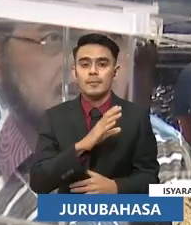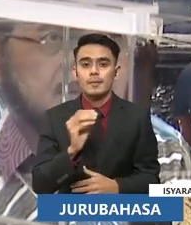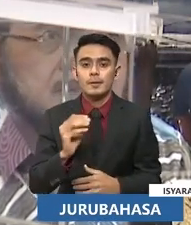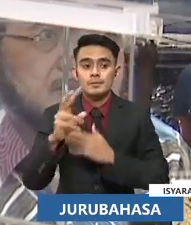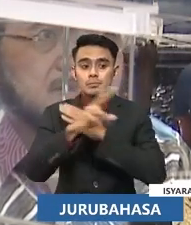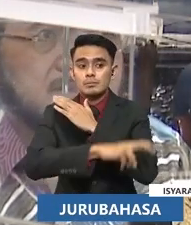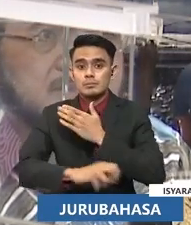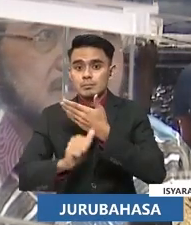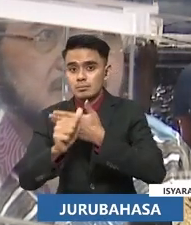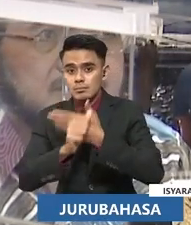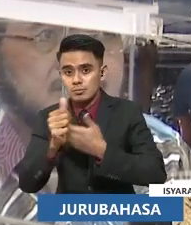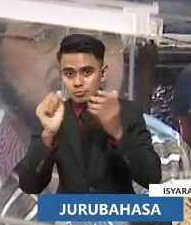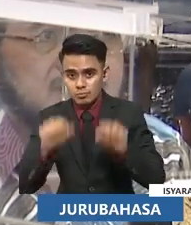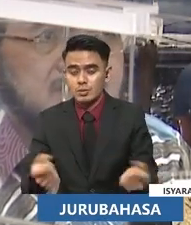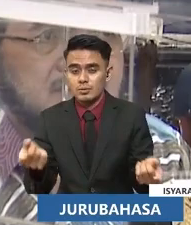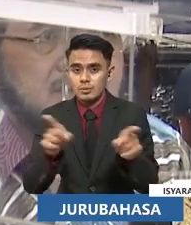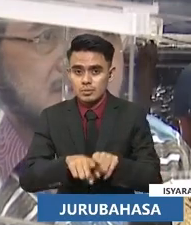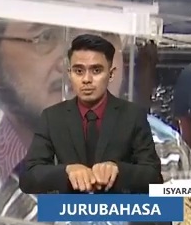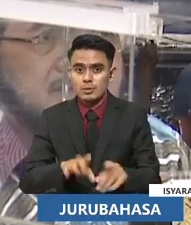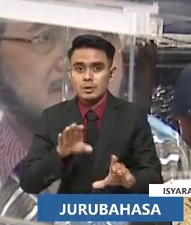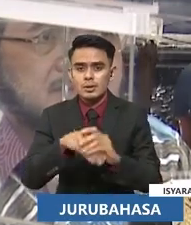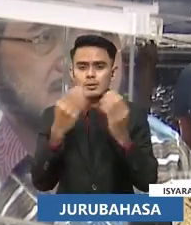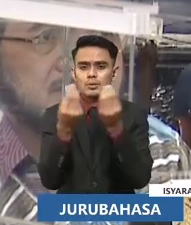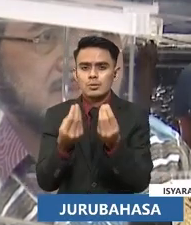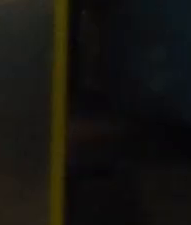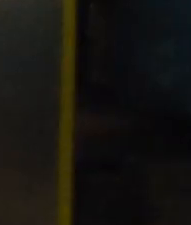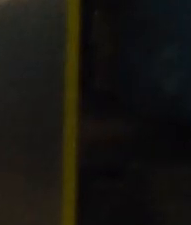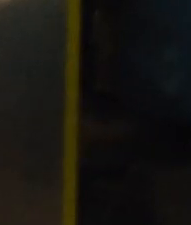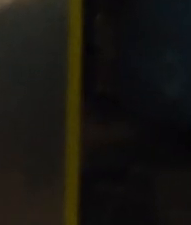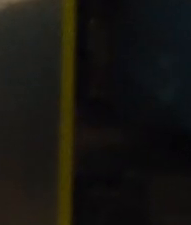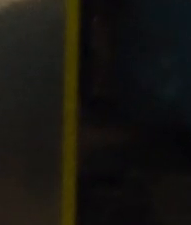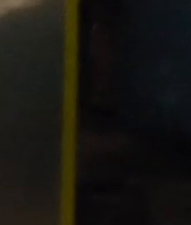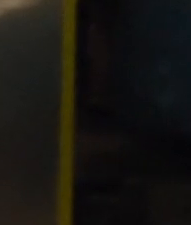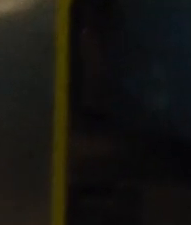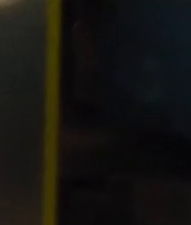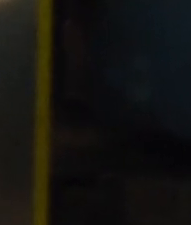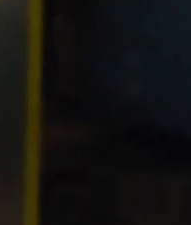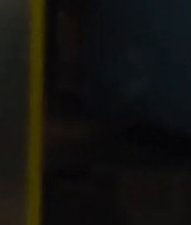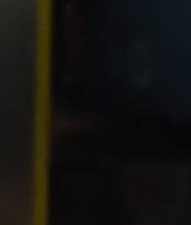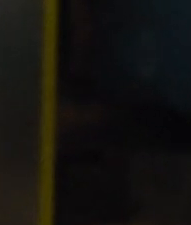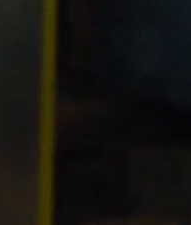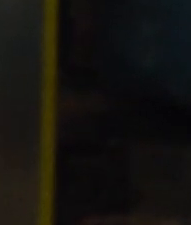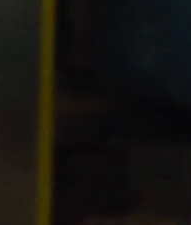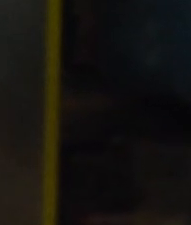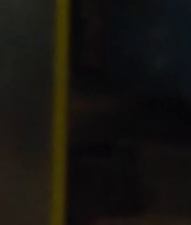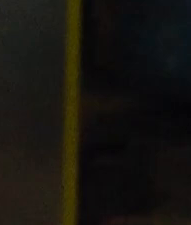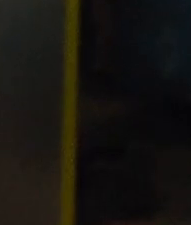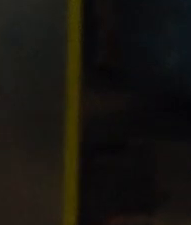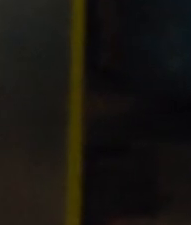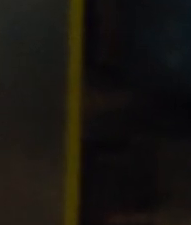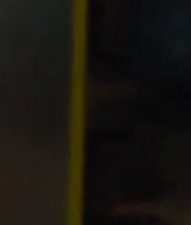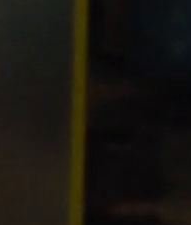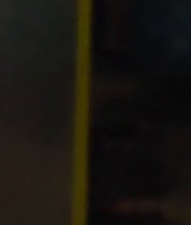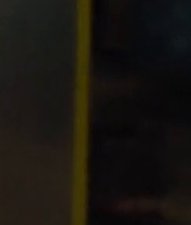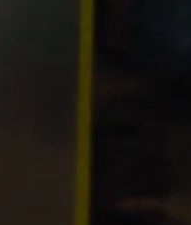kecurian. Dan dalam statistik antara 2011 hingga 2021, aset digital